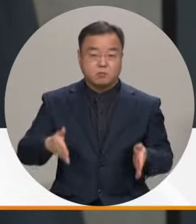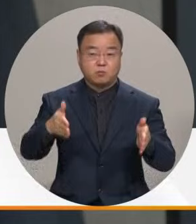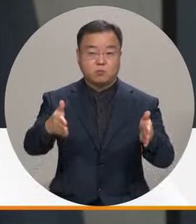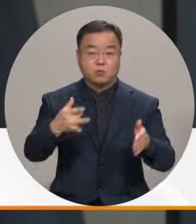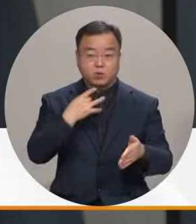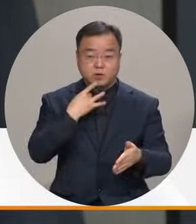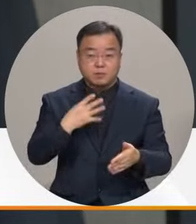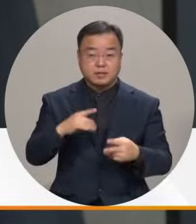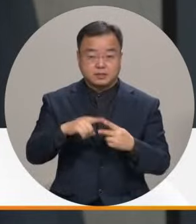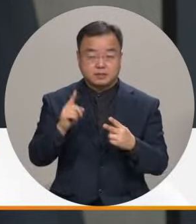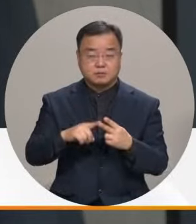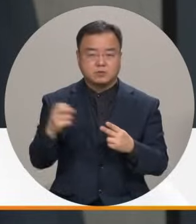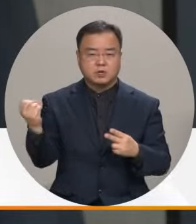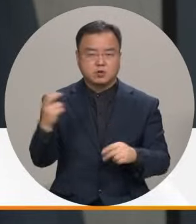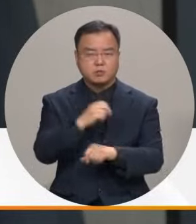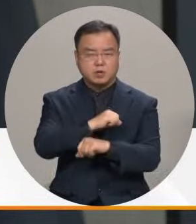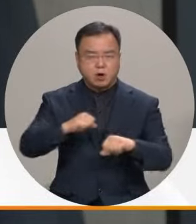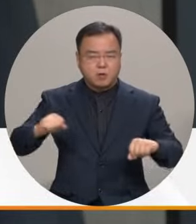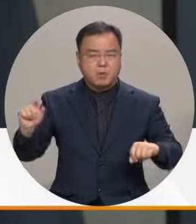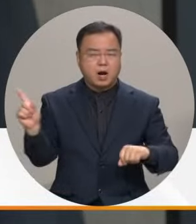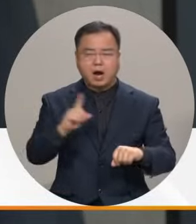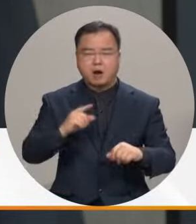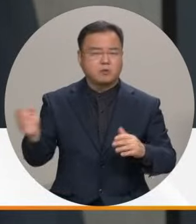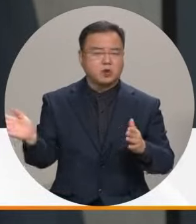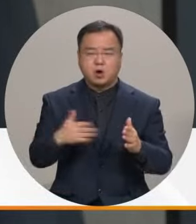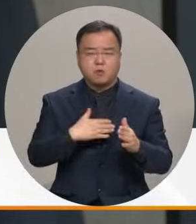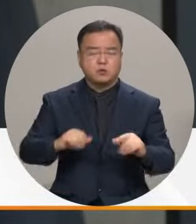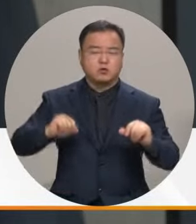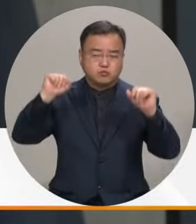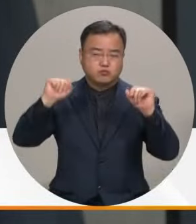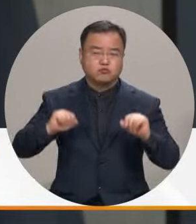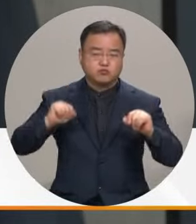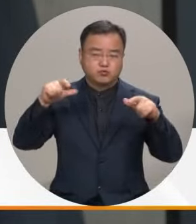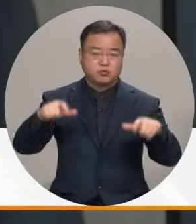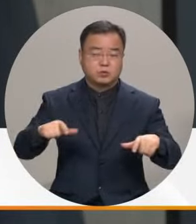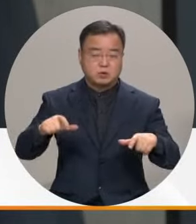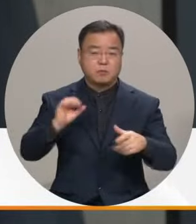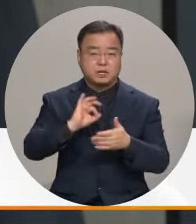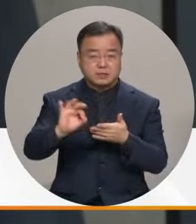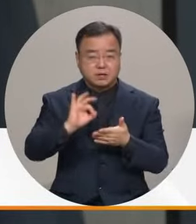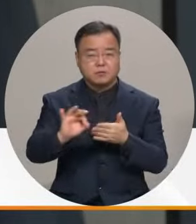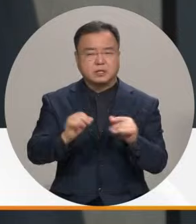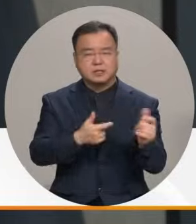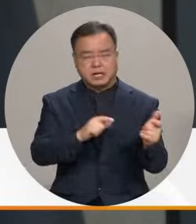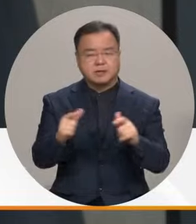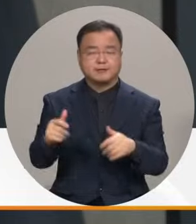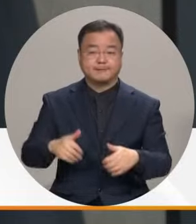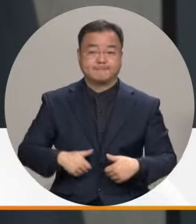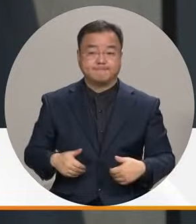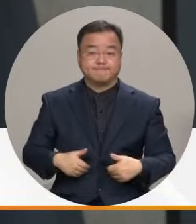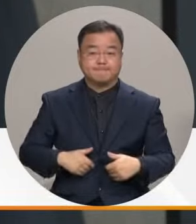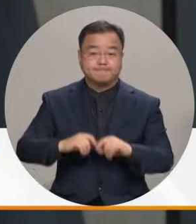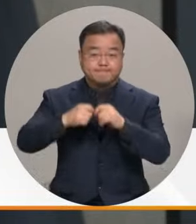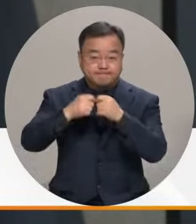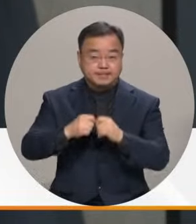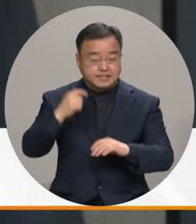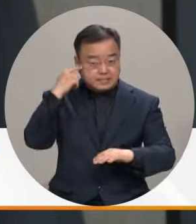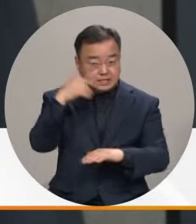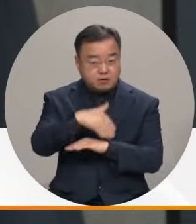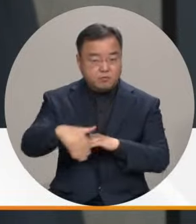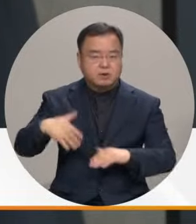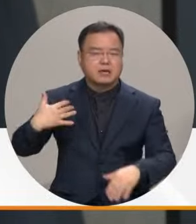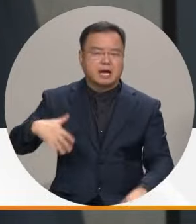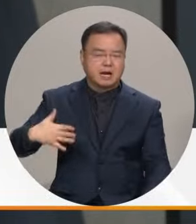그다음에 넓게 이제 아무도 없는 텅빈 운동장 이런 것들이 다르게 활용되었으면 좋겠다는 생각이 들고요 아직 이런 구체적인 안들은 나오지